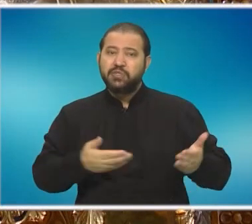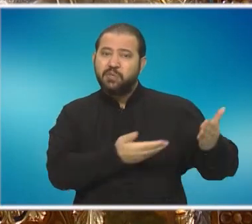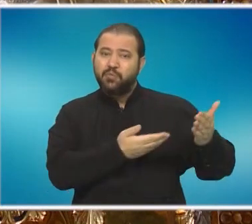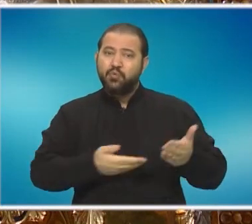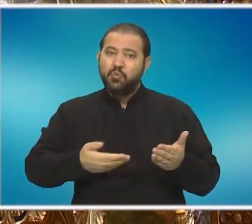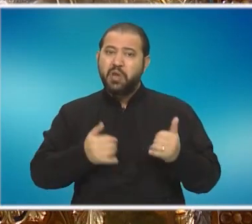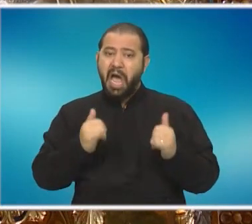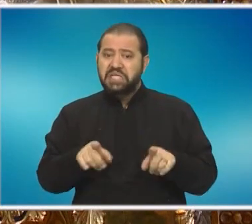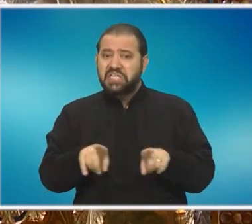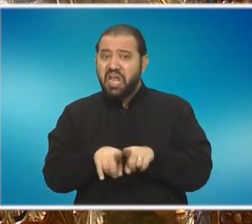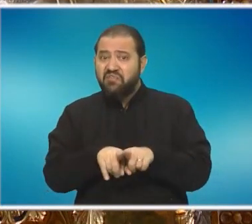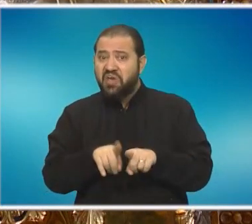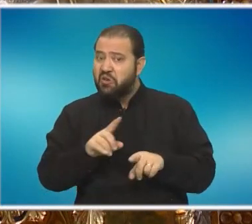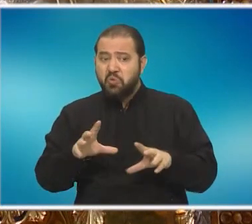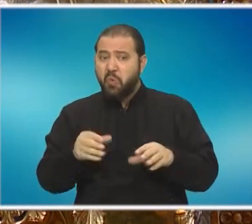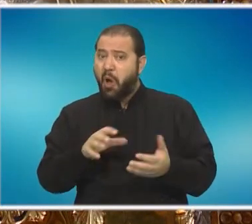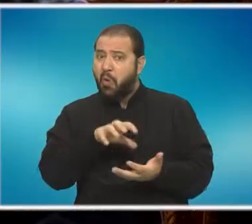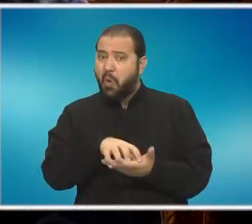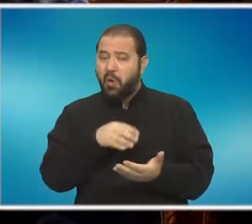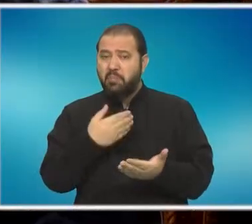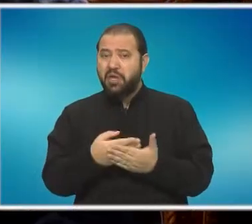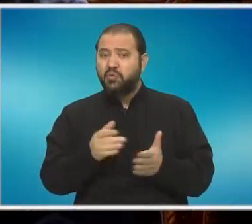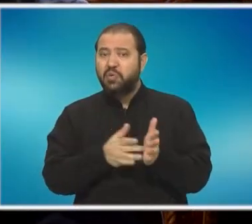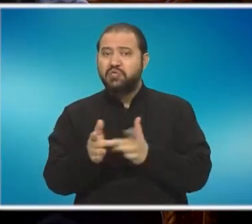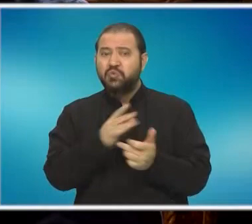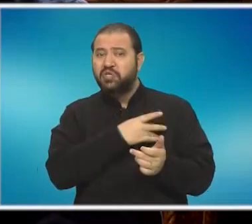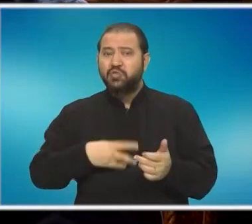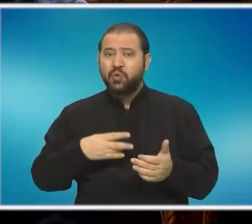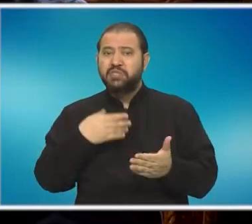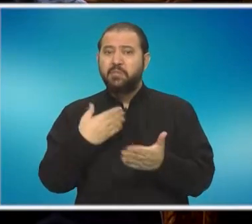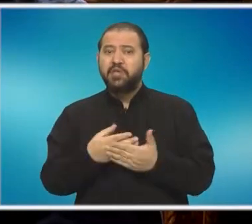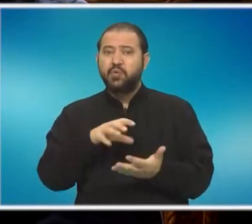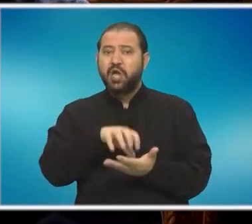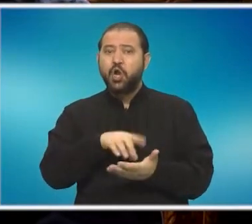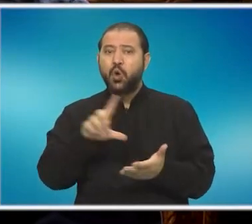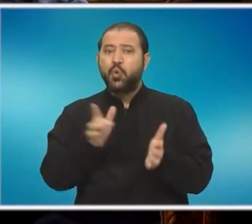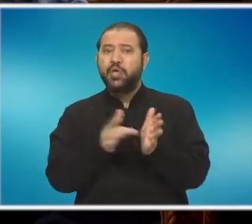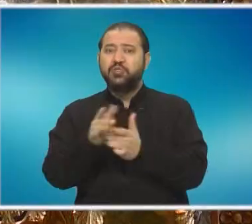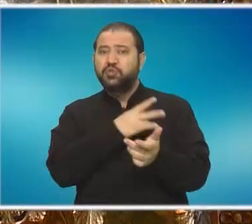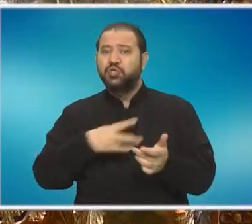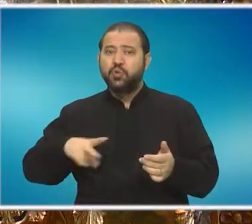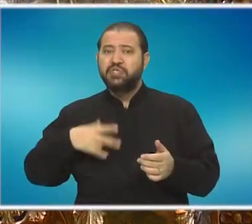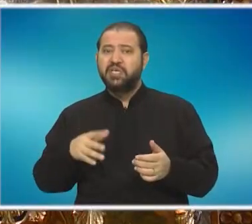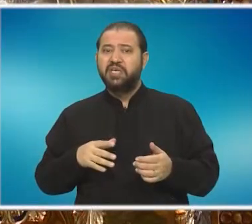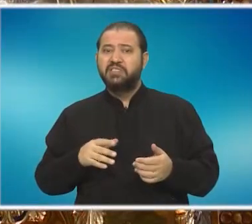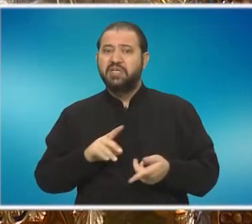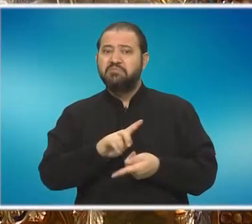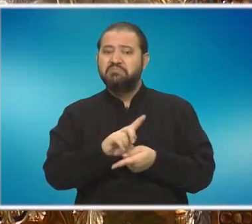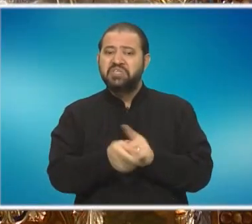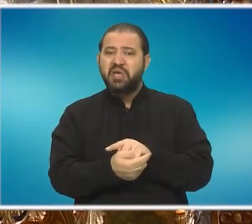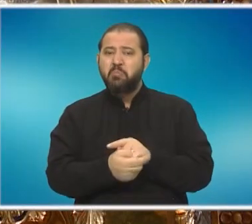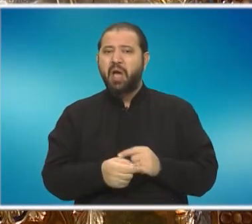astăzi tot n-au loc pentru el, pentru că în locul lui Hristos este luat de cu totul altceva.